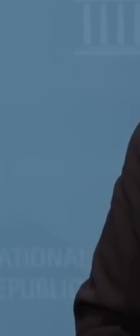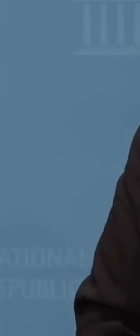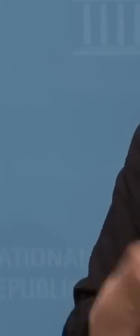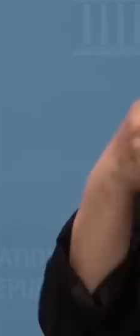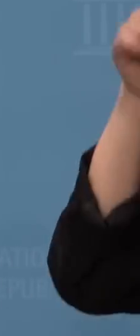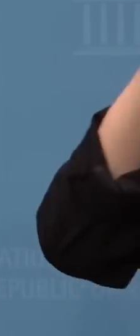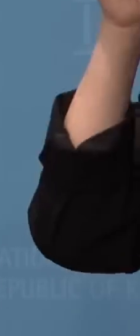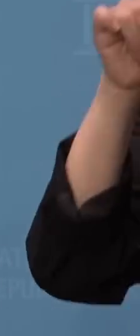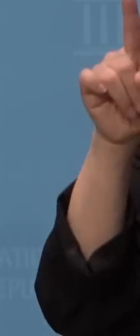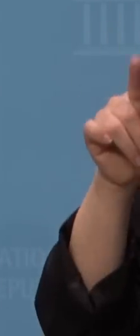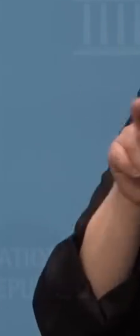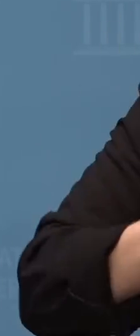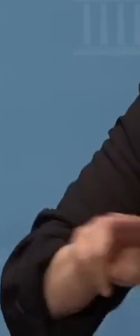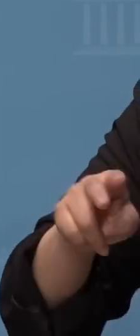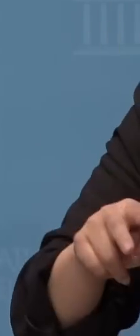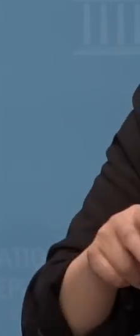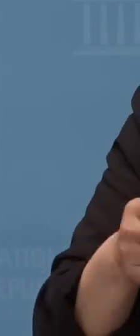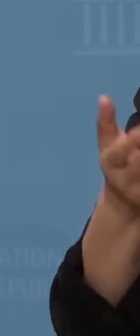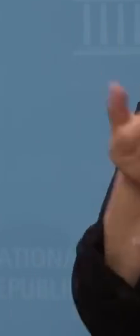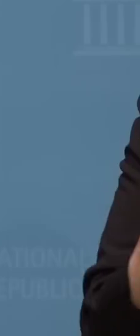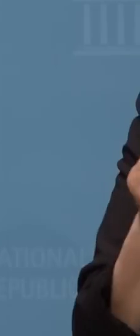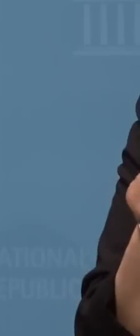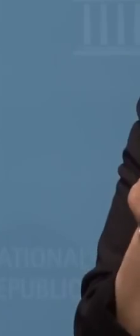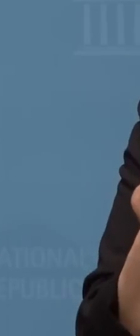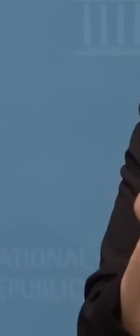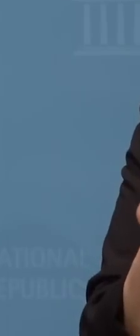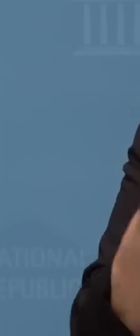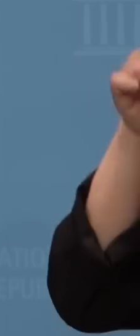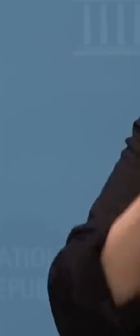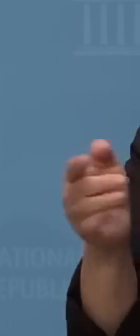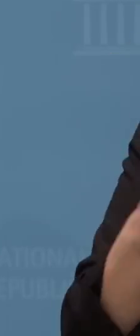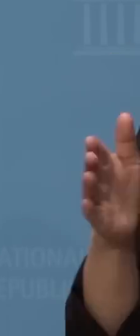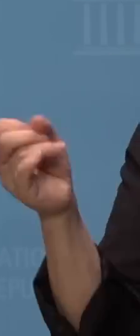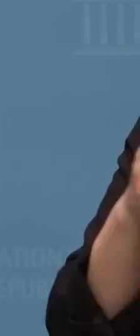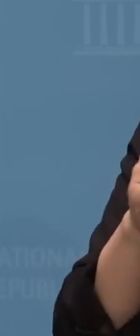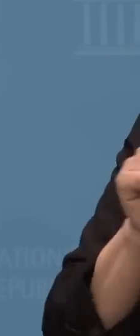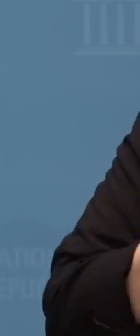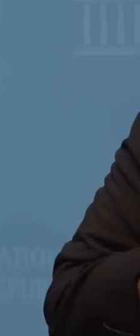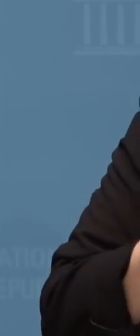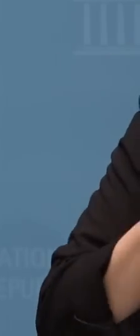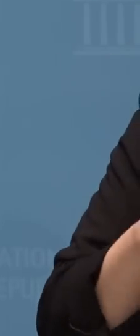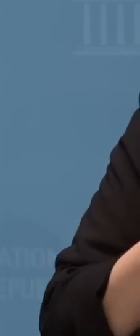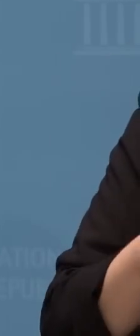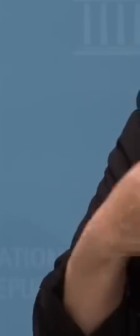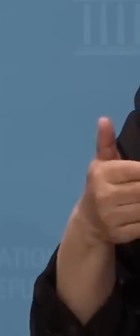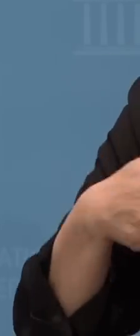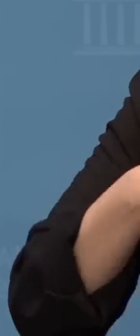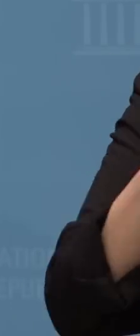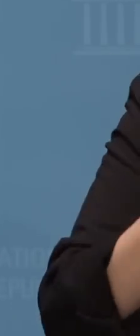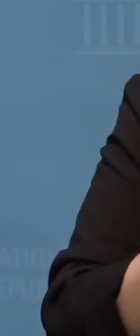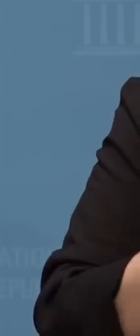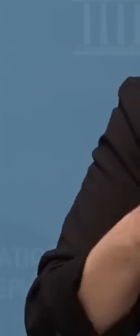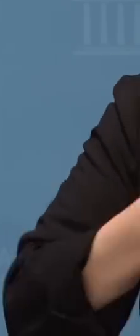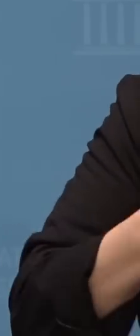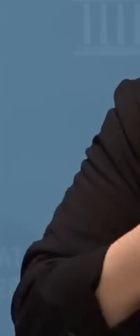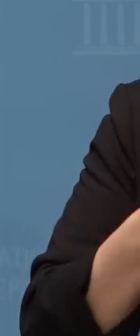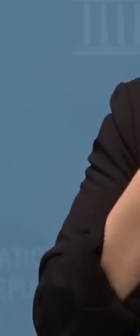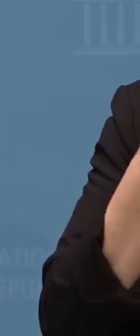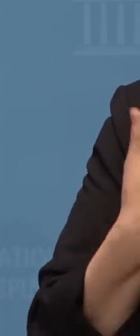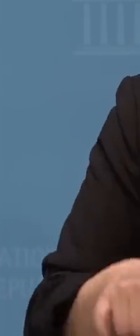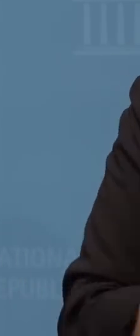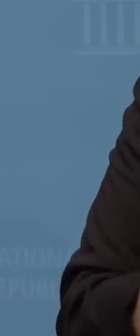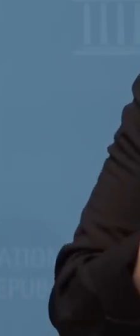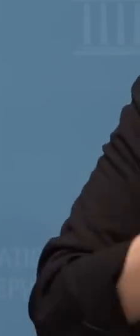사할린으로부터의 가스 수입 단절을 막고 불필요한 군사적 긴장을 유발하지 않기 위한 것임을 어렵지 않게 이해할 수